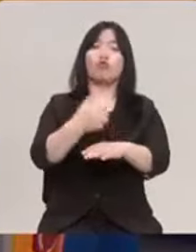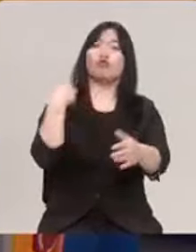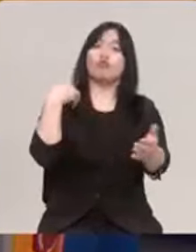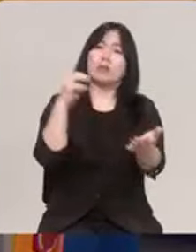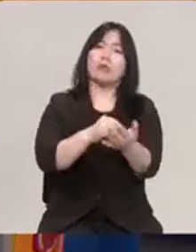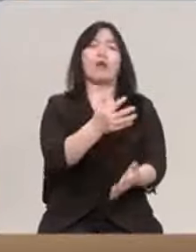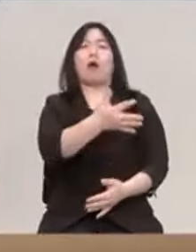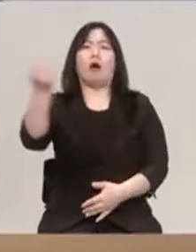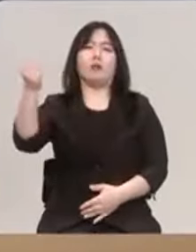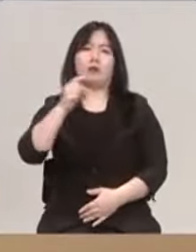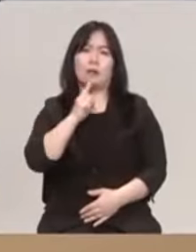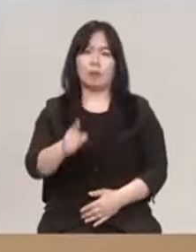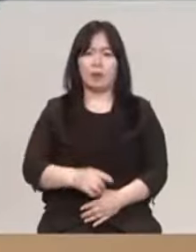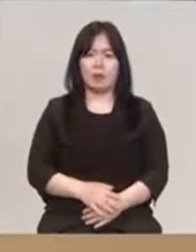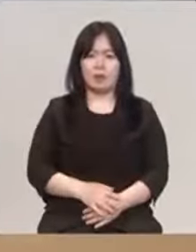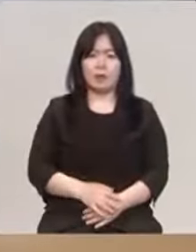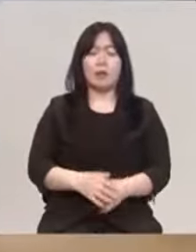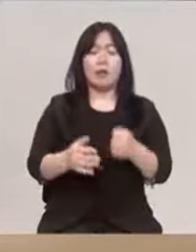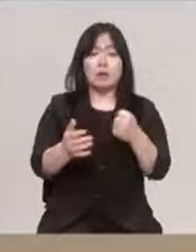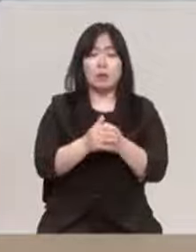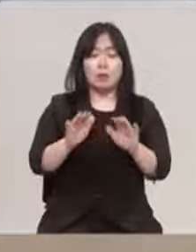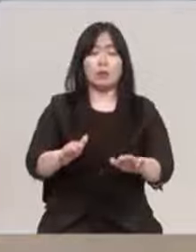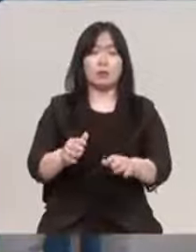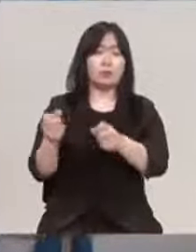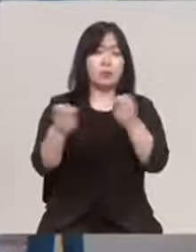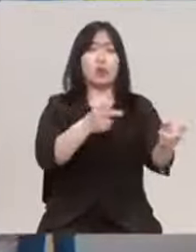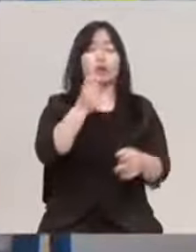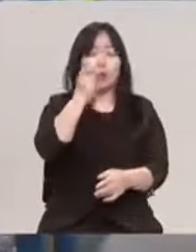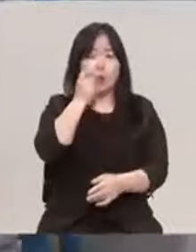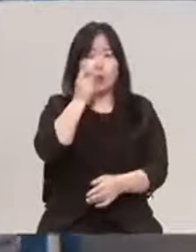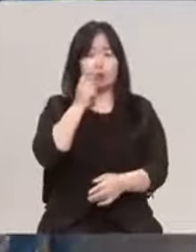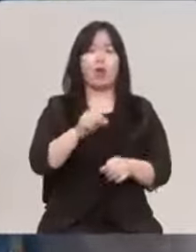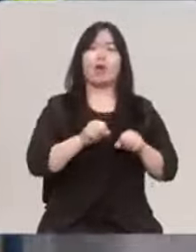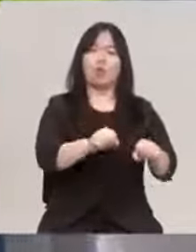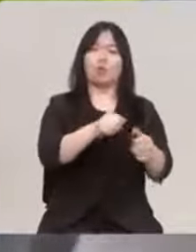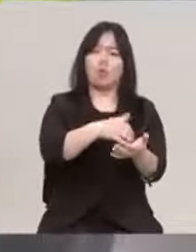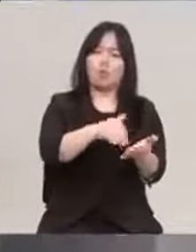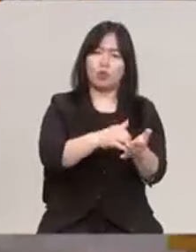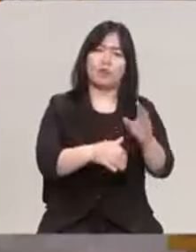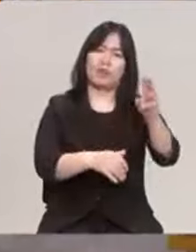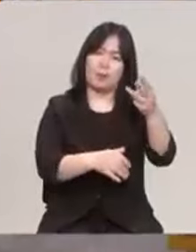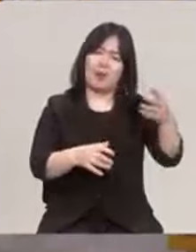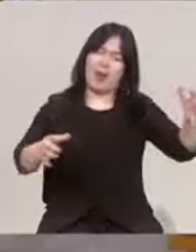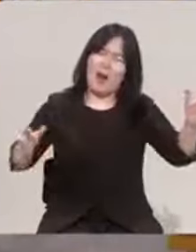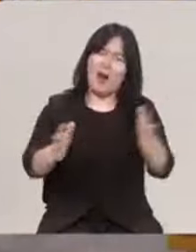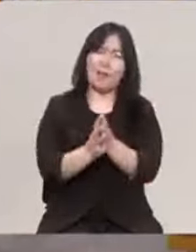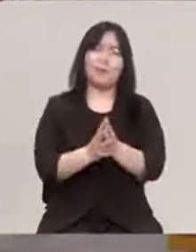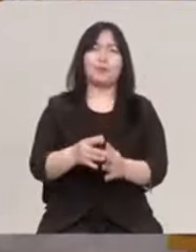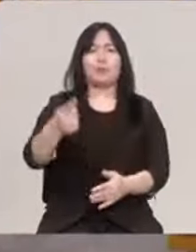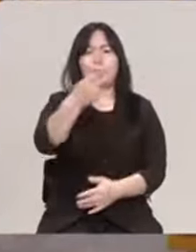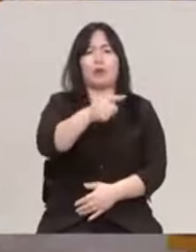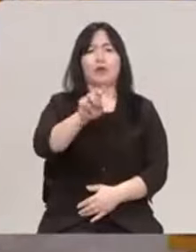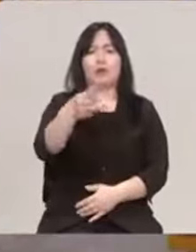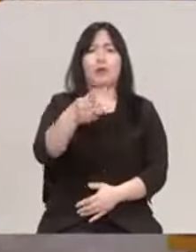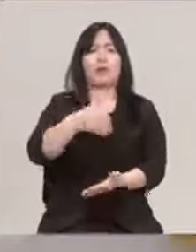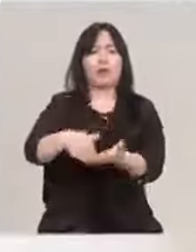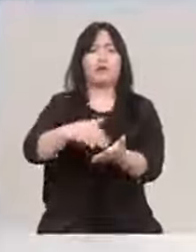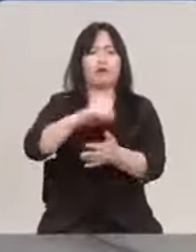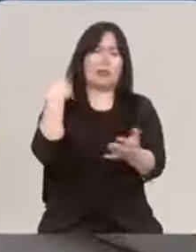되가져간 셈입니다. 이렇게 배송이 막힌 제품은 로봇 청소기 300대를 포함해 모두 1,300여 개에